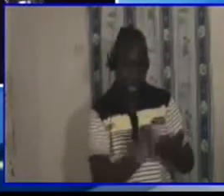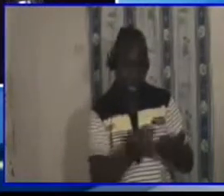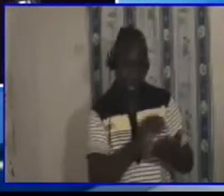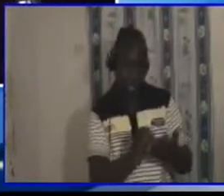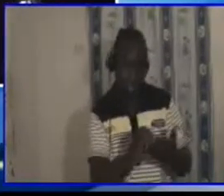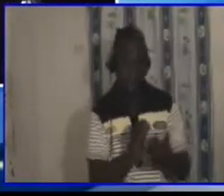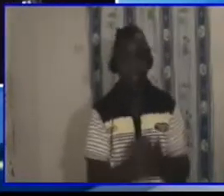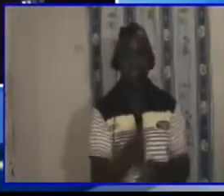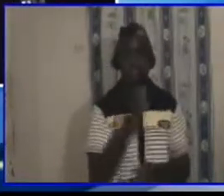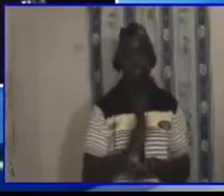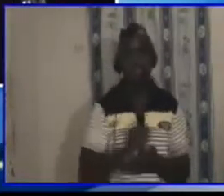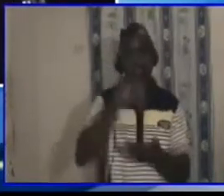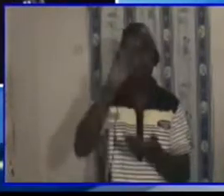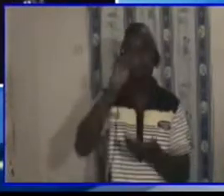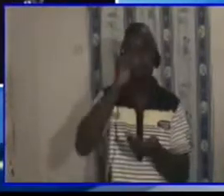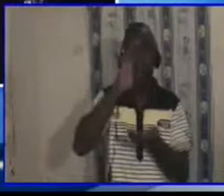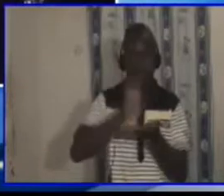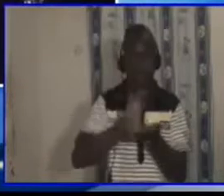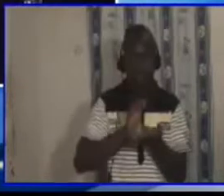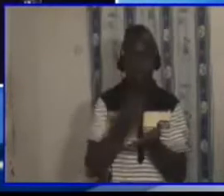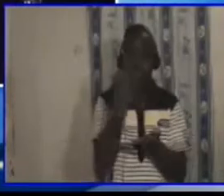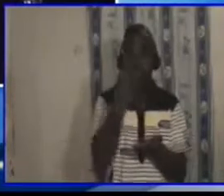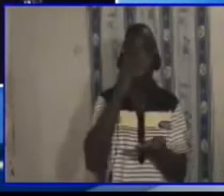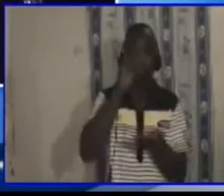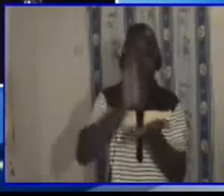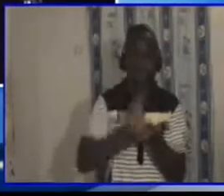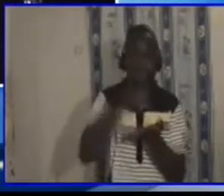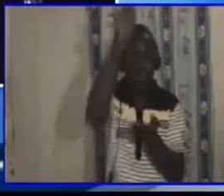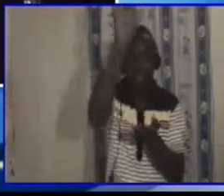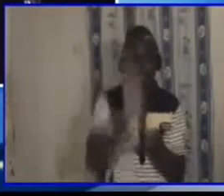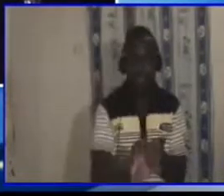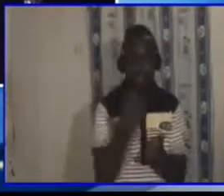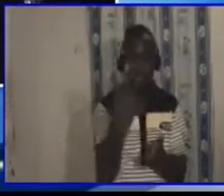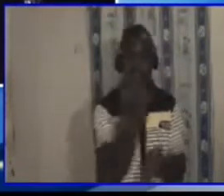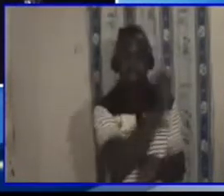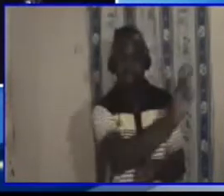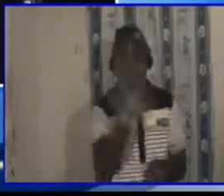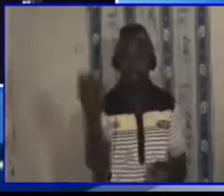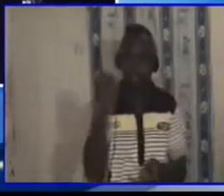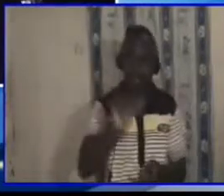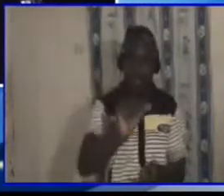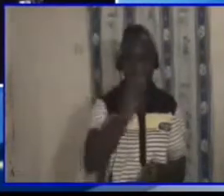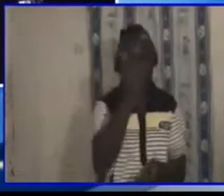e come l'apostolo paolo ha scritto ai corinzi